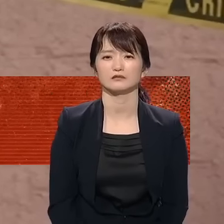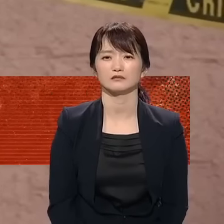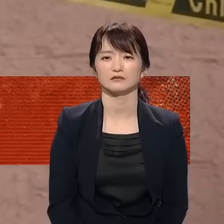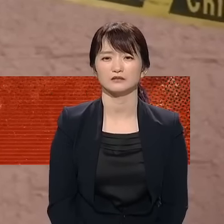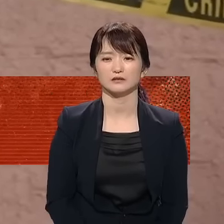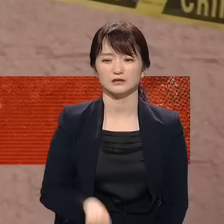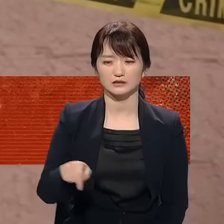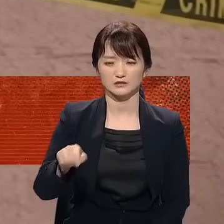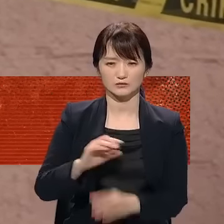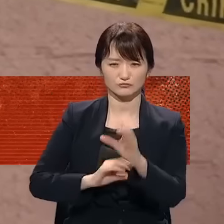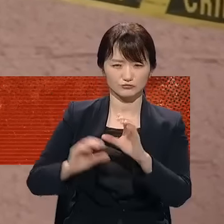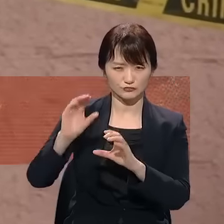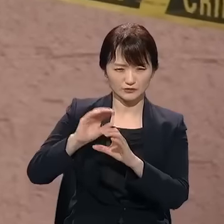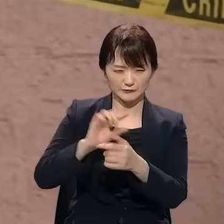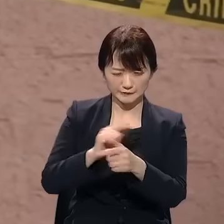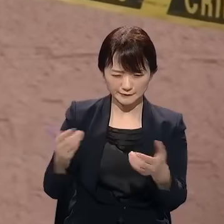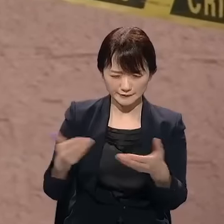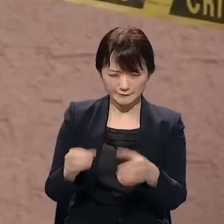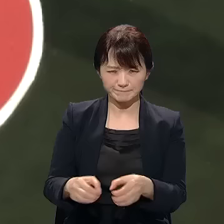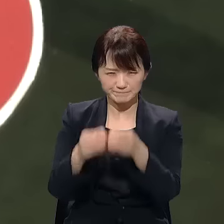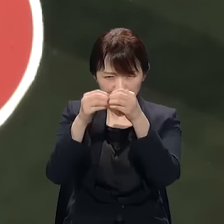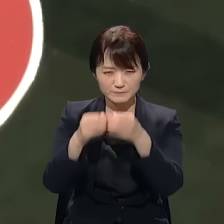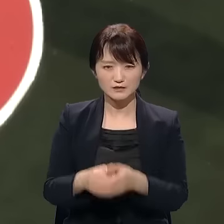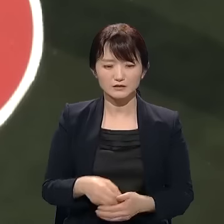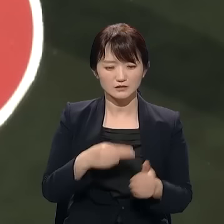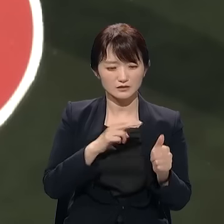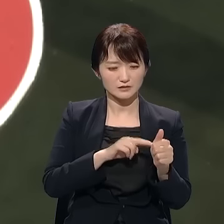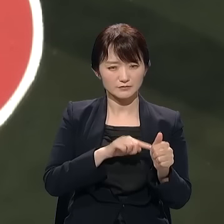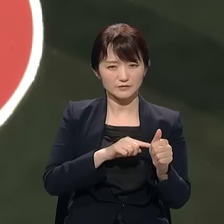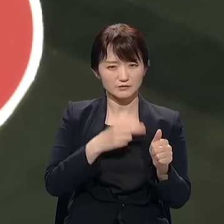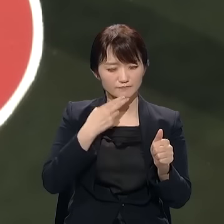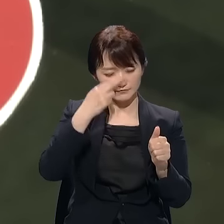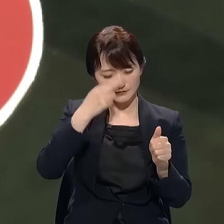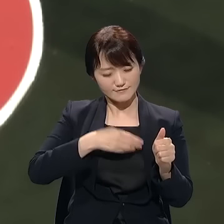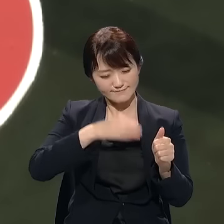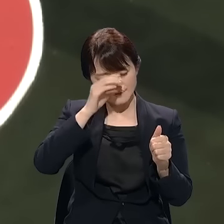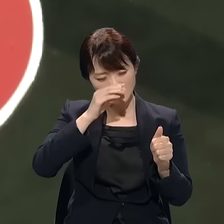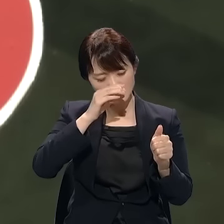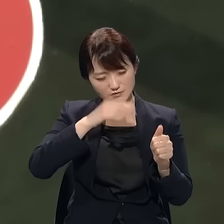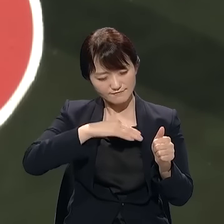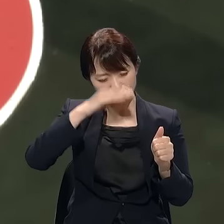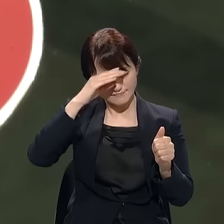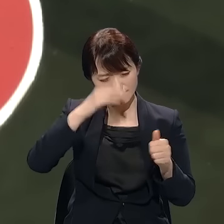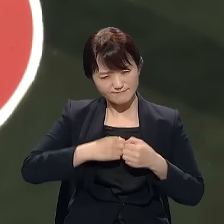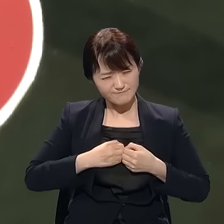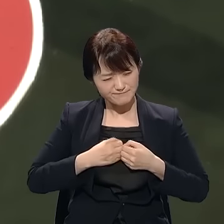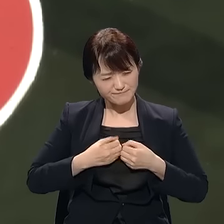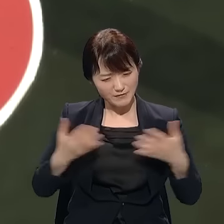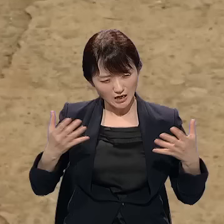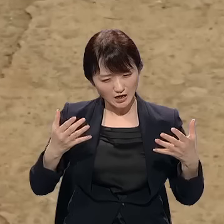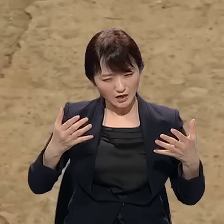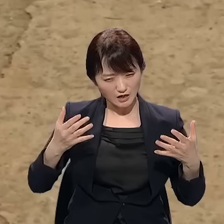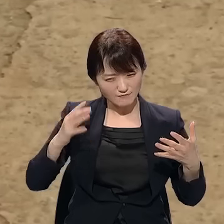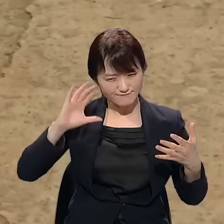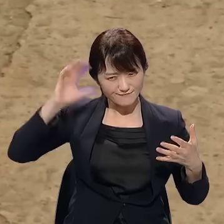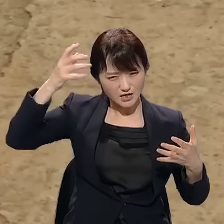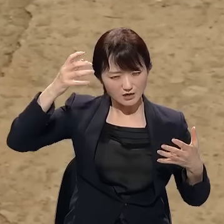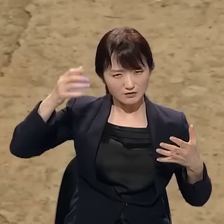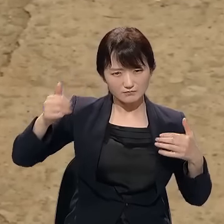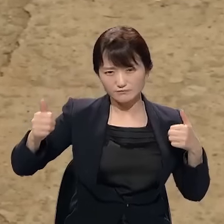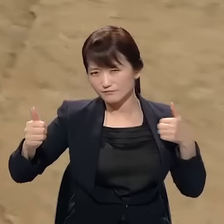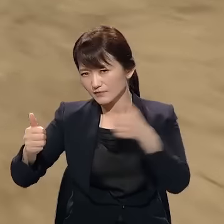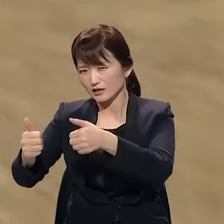피 의식이 더해지고 이런 제이 막 겹쳐진 상태에서 술이 들어가 니까 폭발해 버릴게 아닌가 그렇게 보이는 거죠